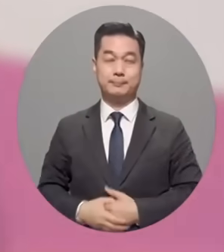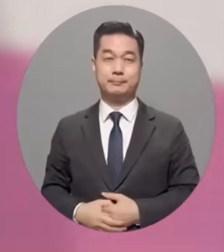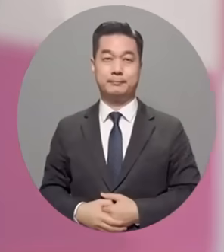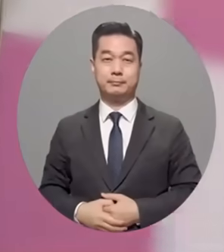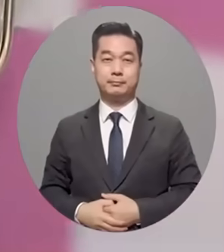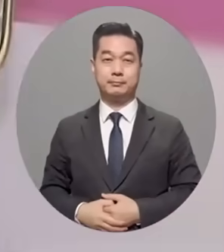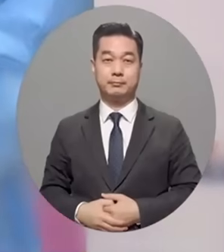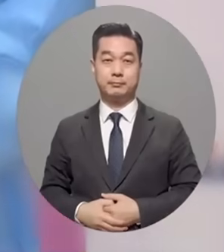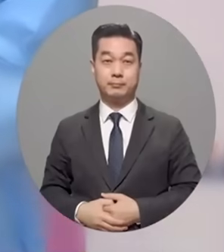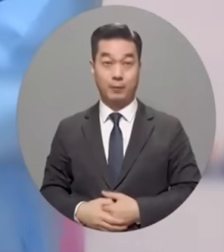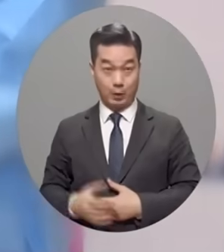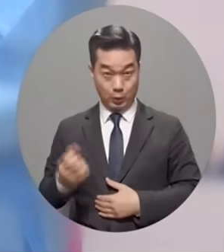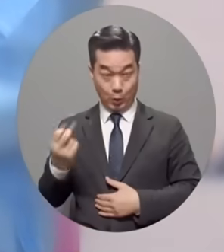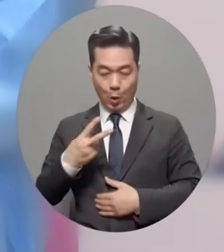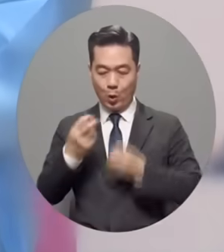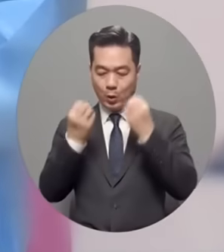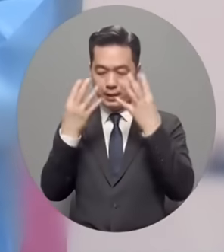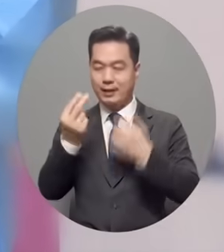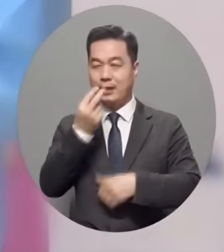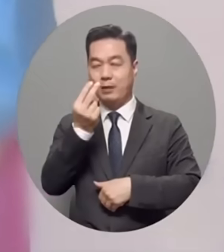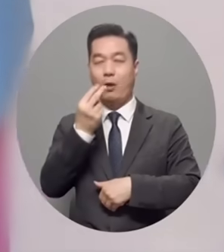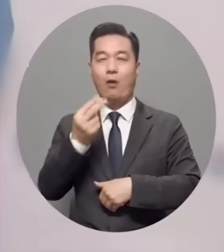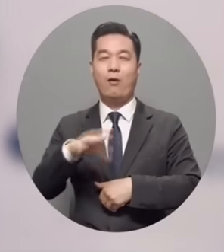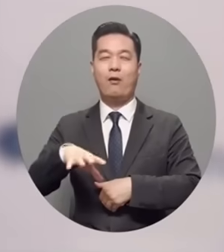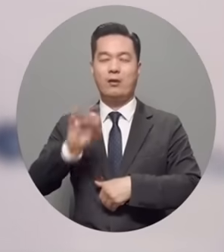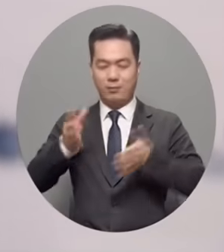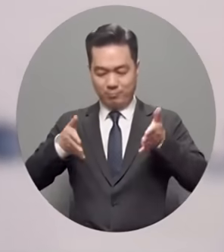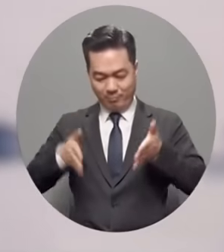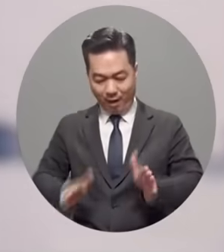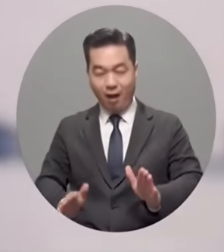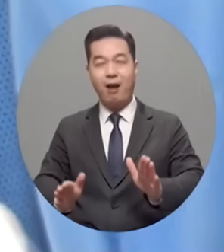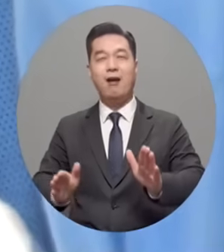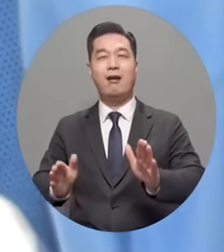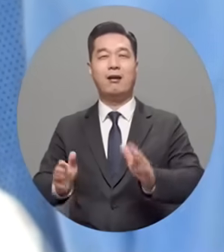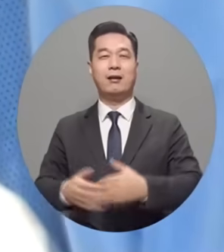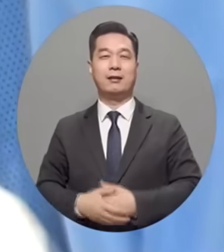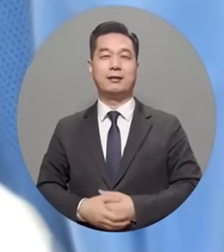시간 새로운 생명이 세상을 향해 첫 울음을 터뜨립니다.